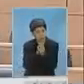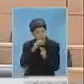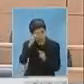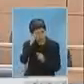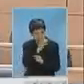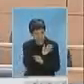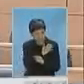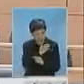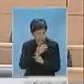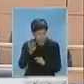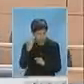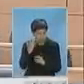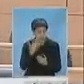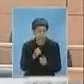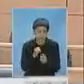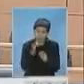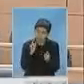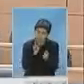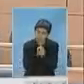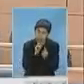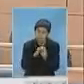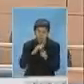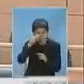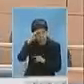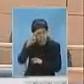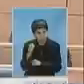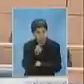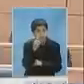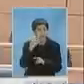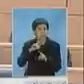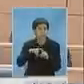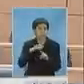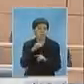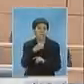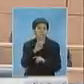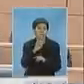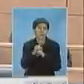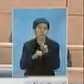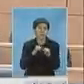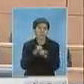เอกสนธิบุญรัตน์กรินทรมายาวนานครับหลังการยึดอำนาจ 19กันยายน